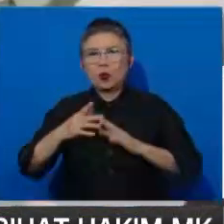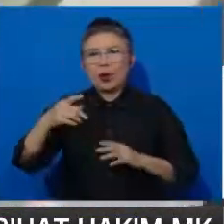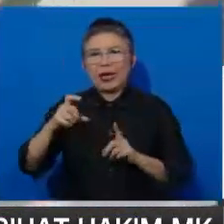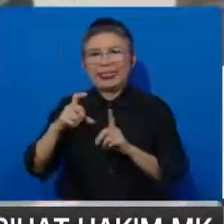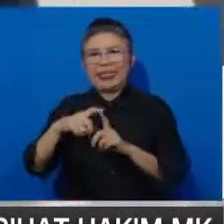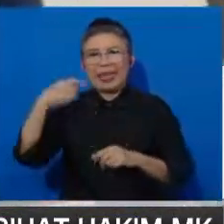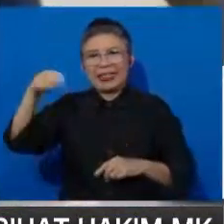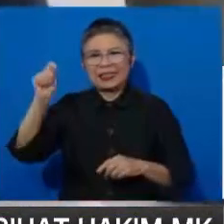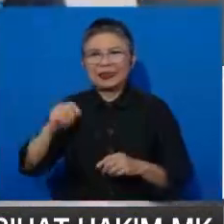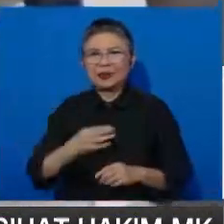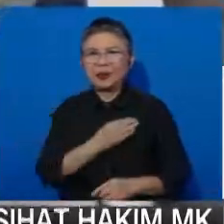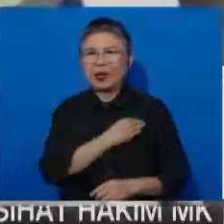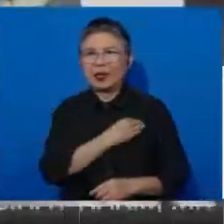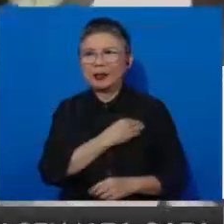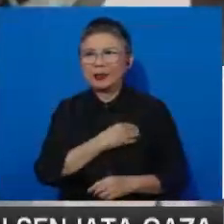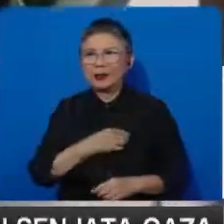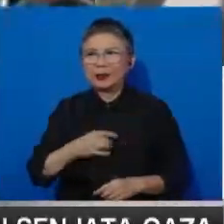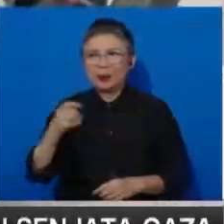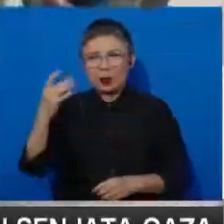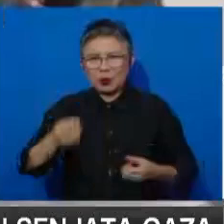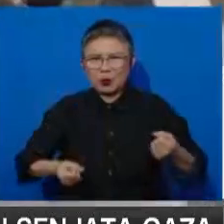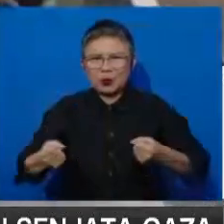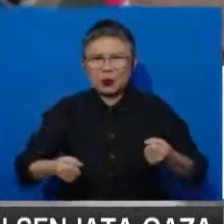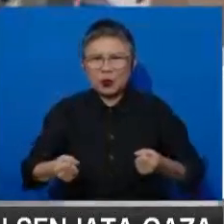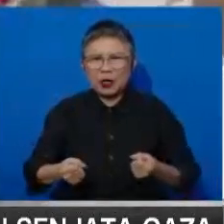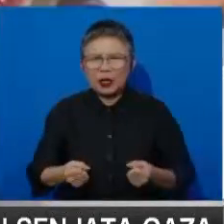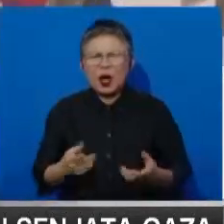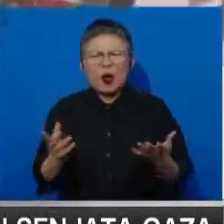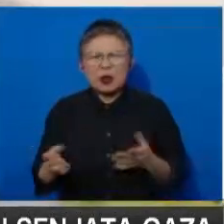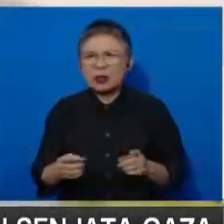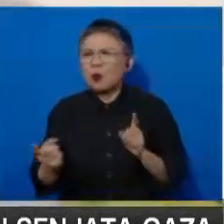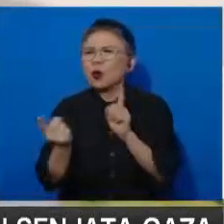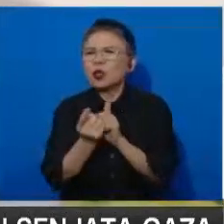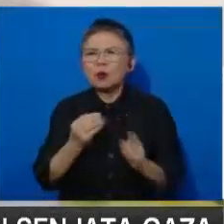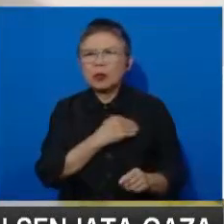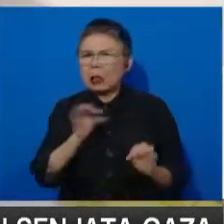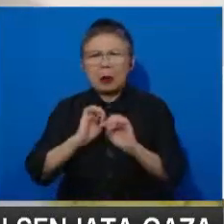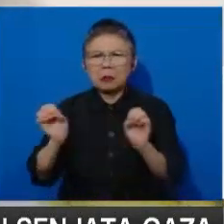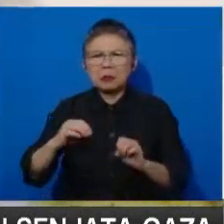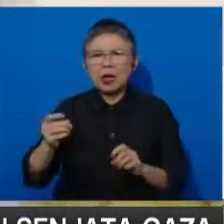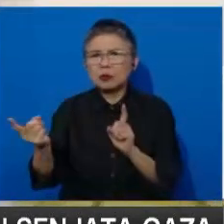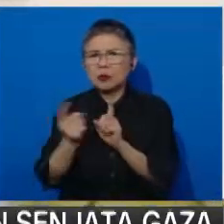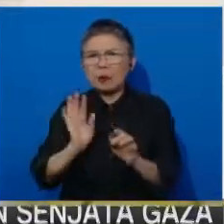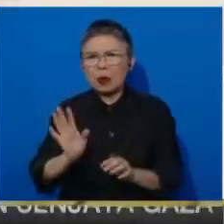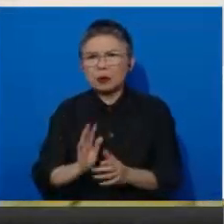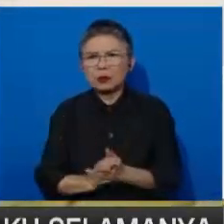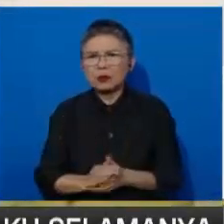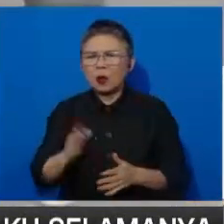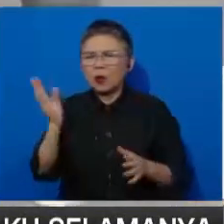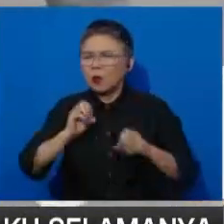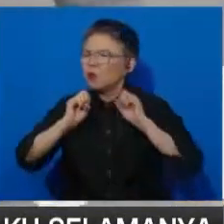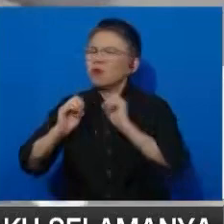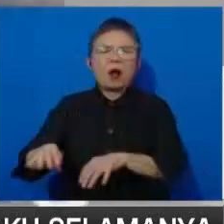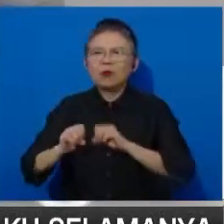Para petugas kebersihan ini meluapkan kekesalannya lantaran tidak kunjung ditemui oleh Bupati Sidoarjo. Tak hanya menciptakan bau yang tidak